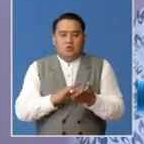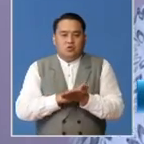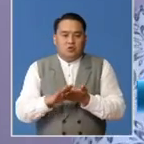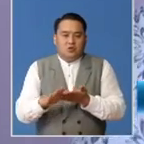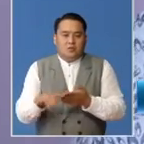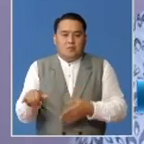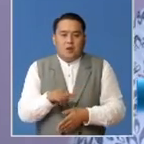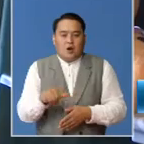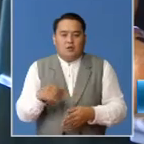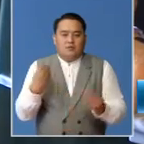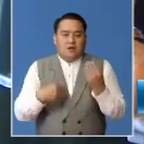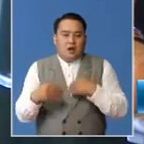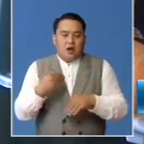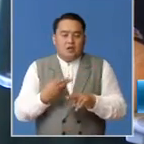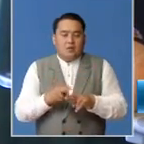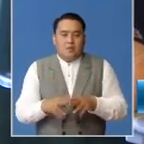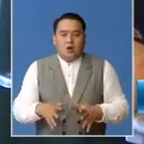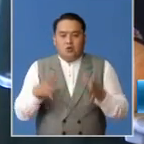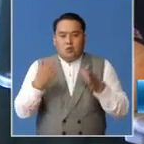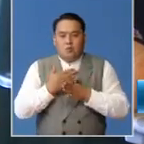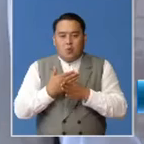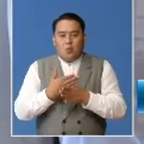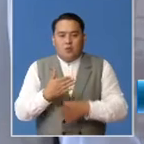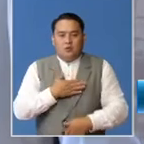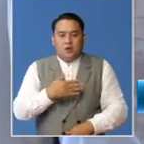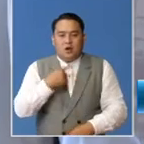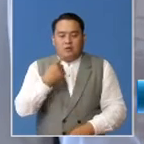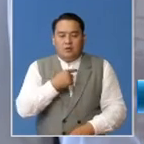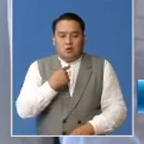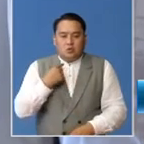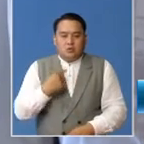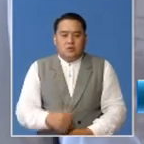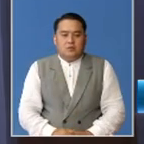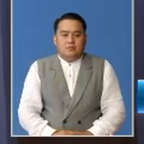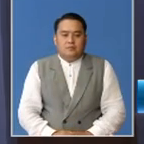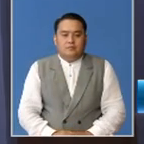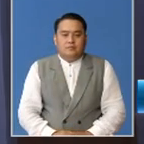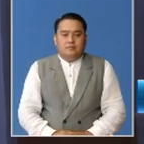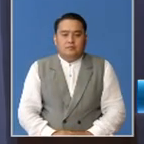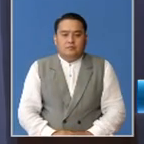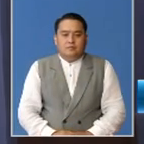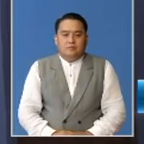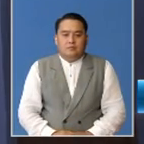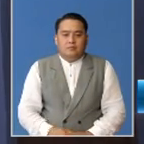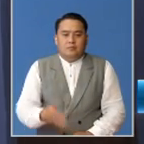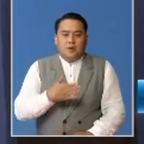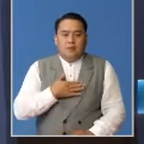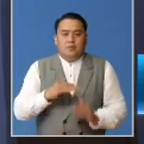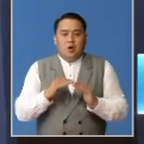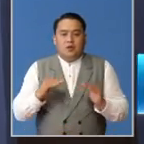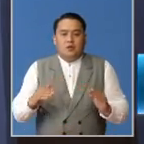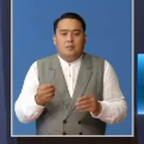чистыми поглаженными вещами. «Это большая помощь для нас», – говорит талдыкурганка. Для нас, как вот мы